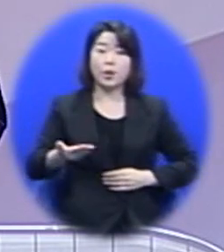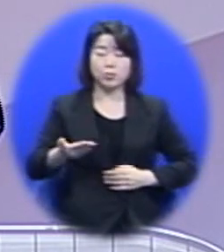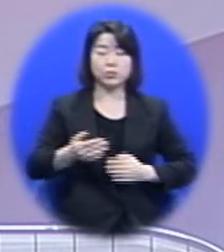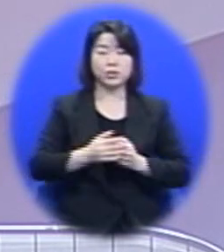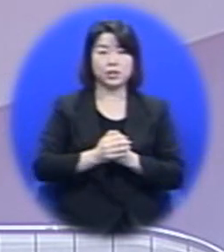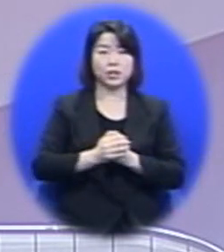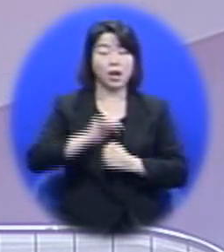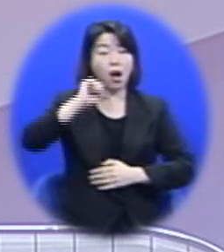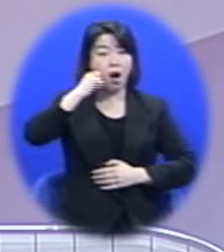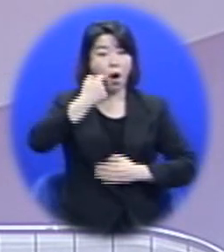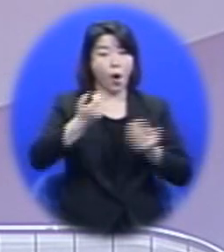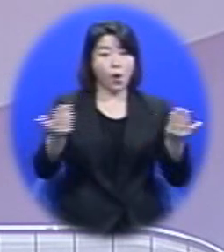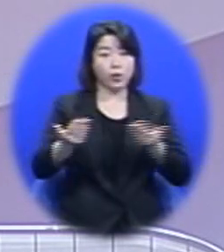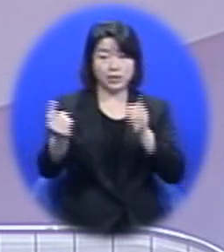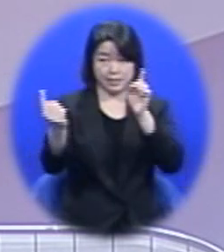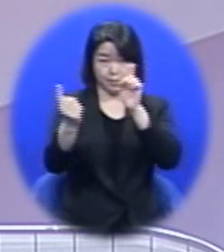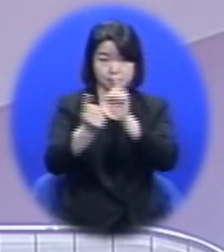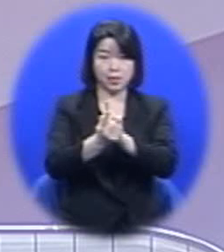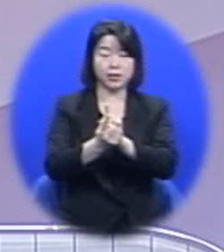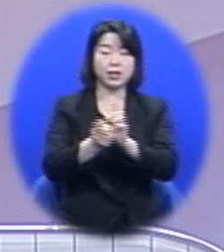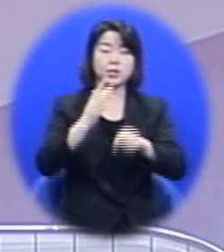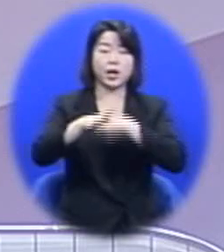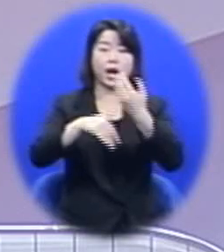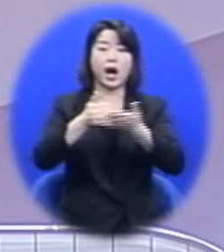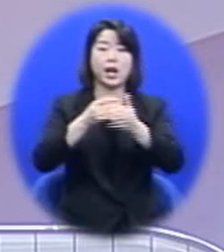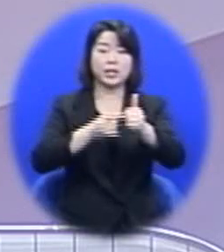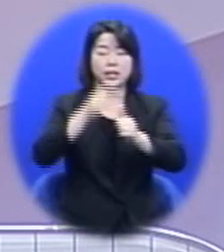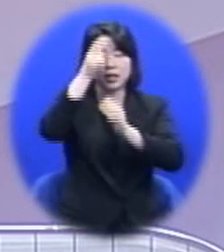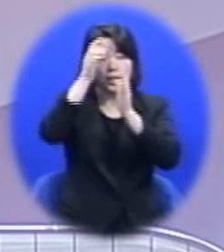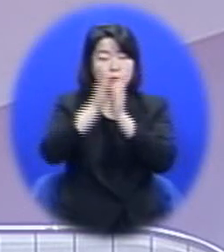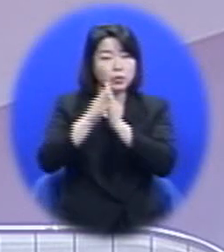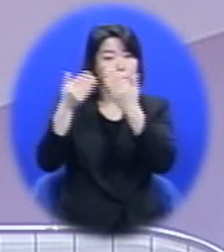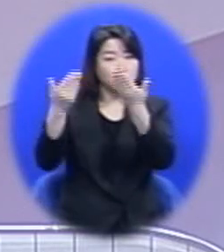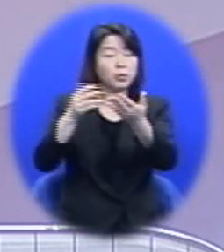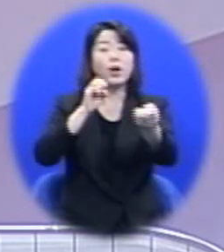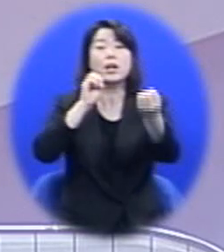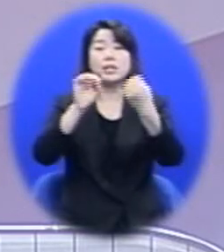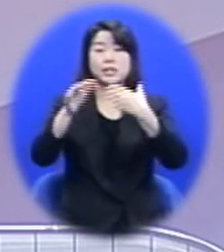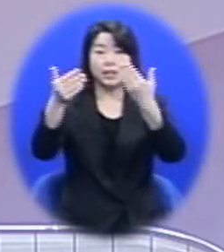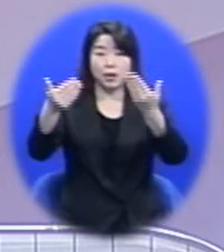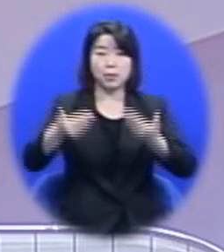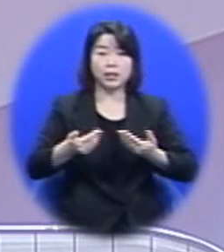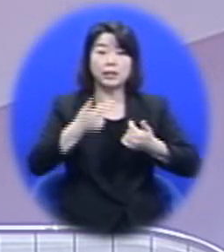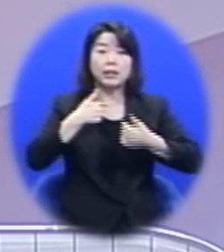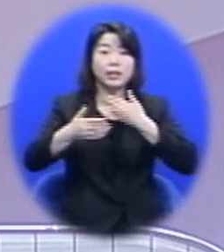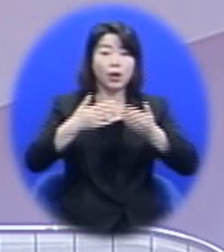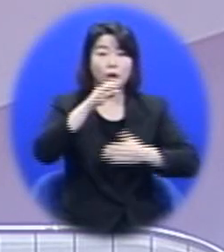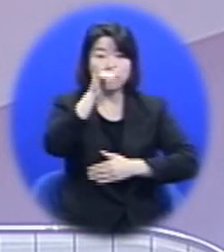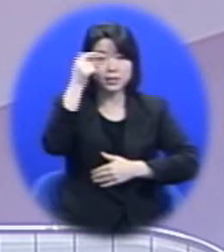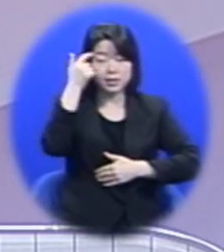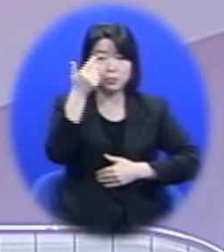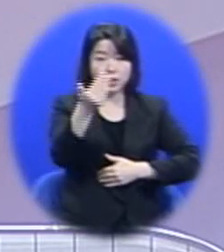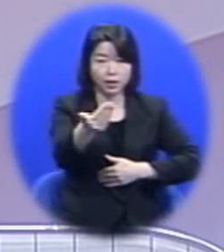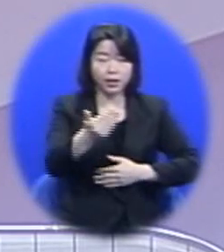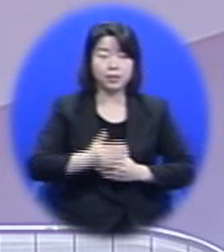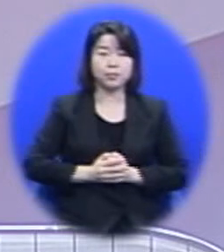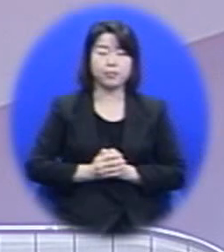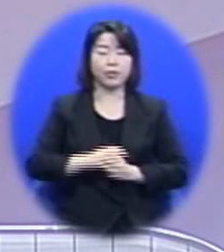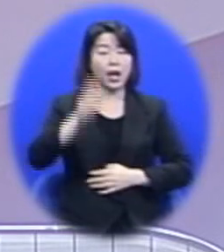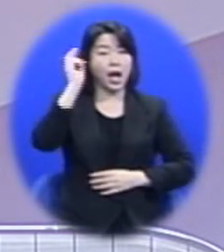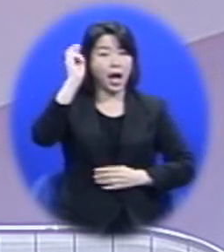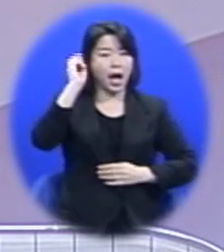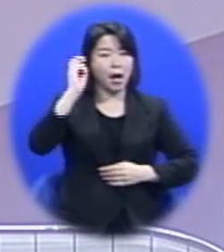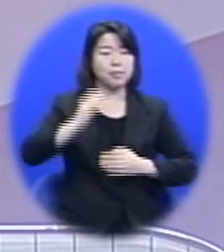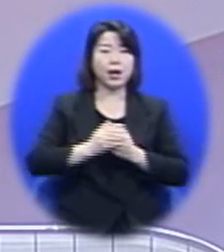여러분들이 어려운 일을 만나서 하나님께 기도하고 응답 받으셨던 그런 경험이 있으십니까?